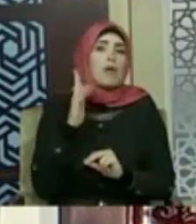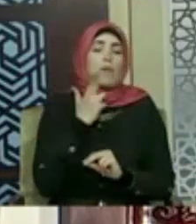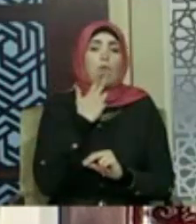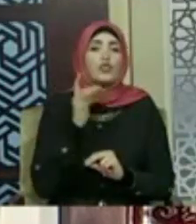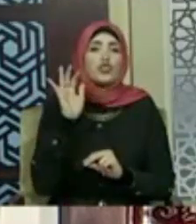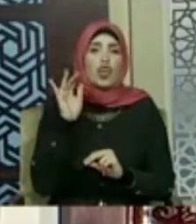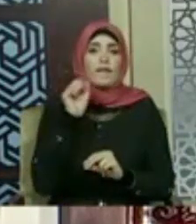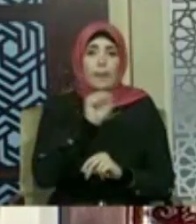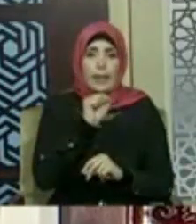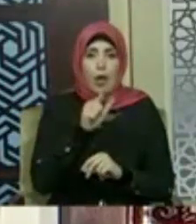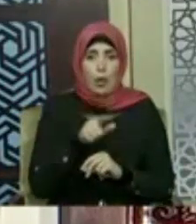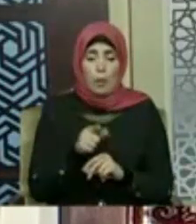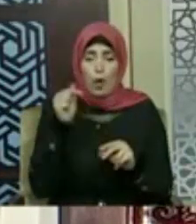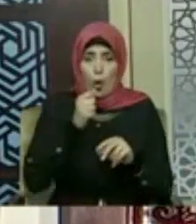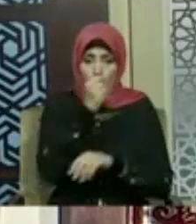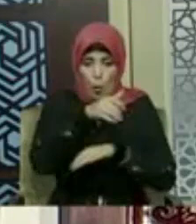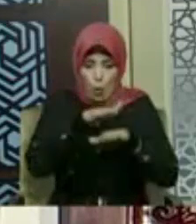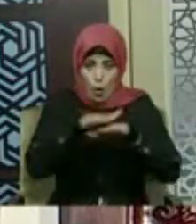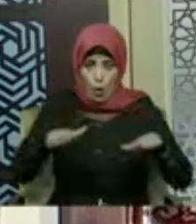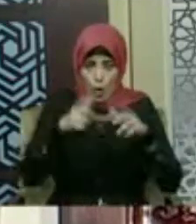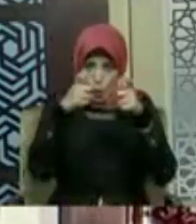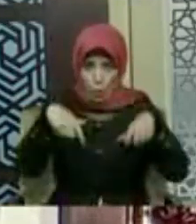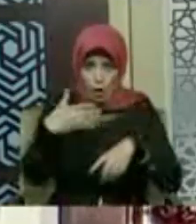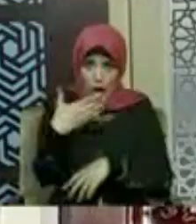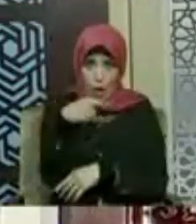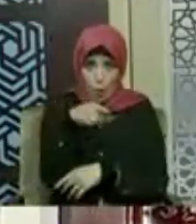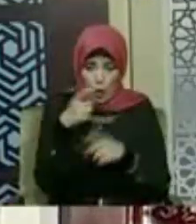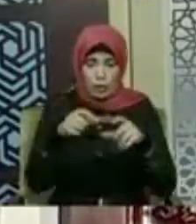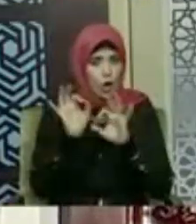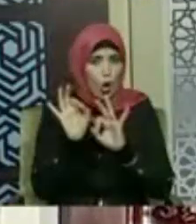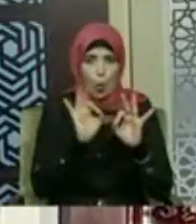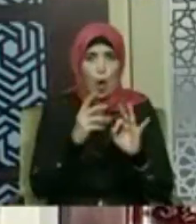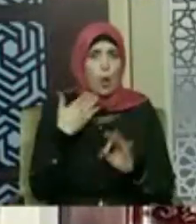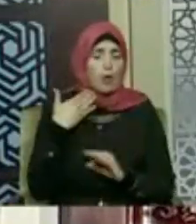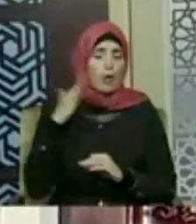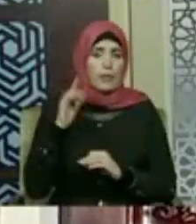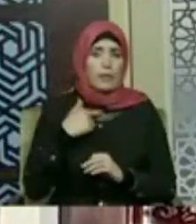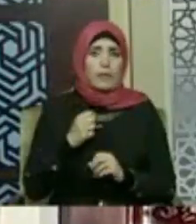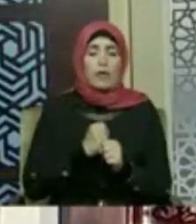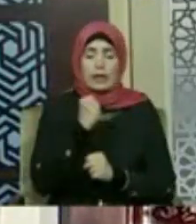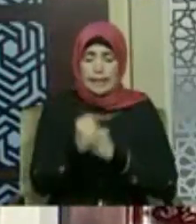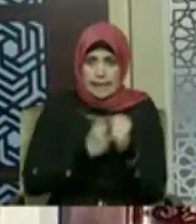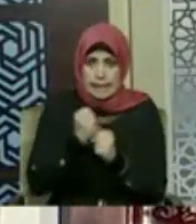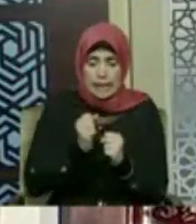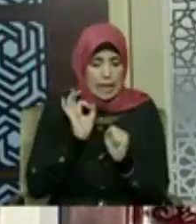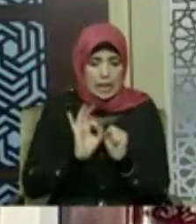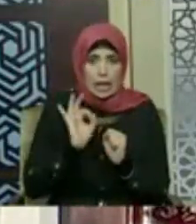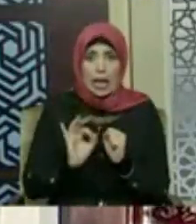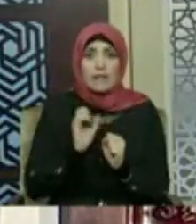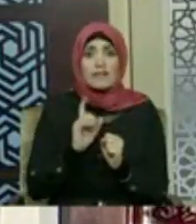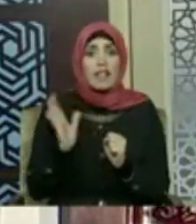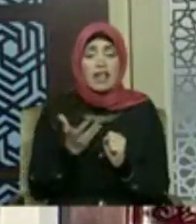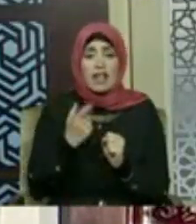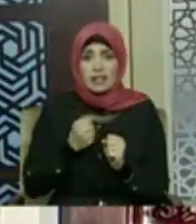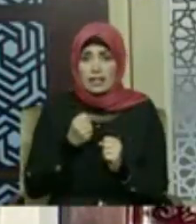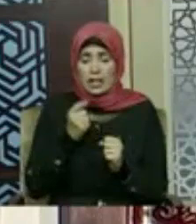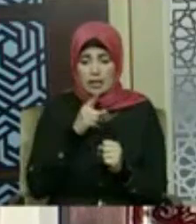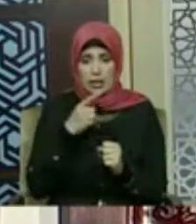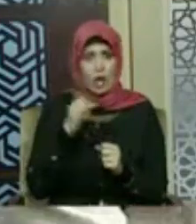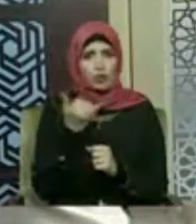ووطنهم هو عرضهم، على استعداد لأن